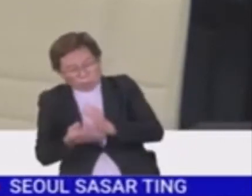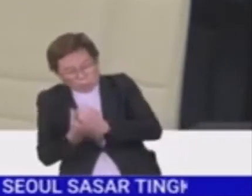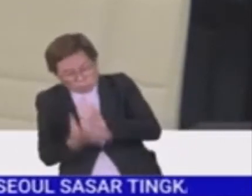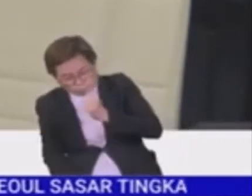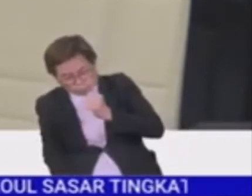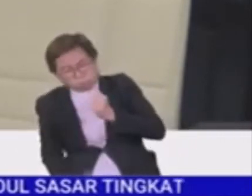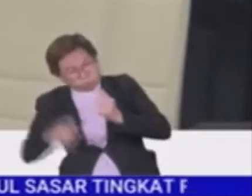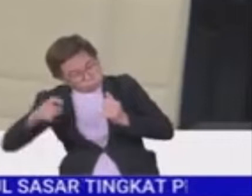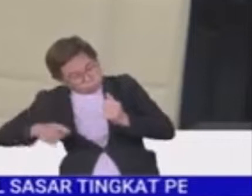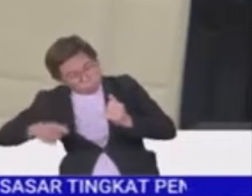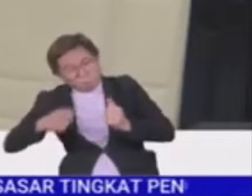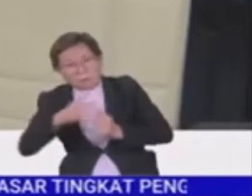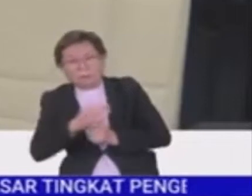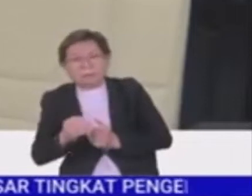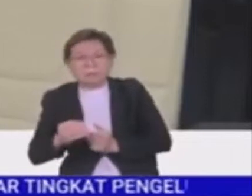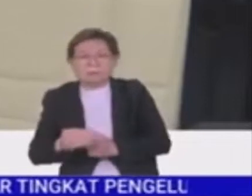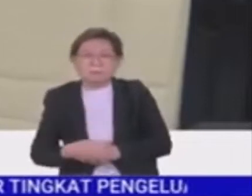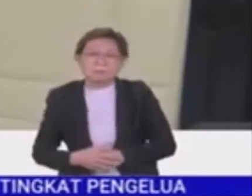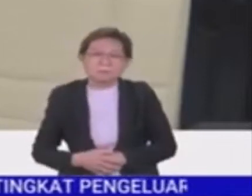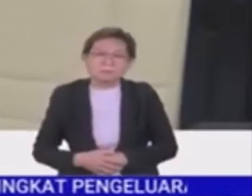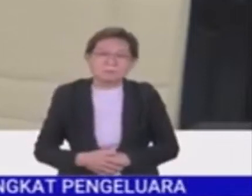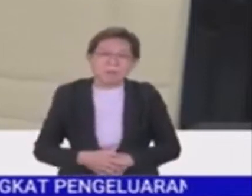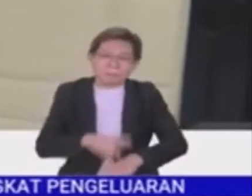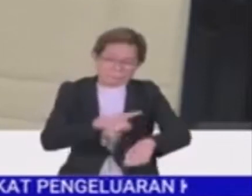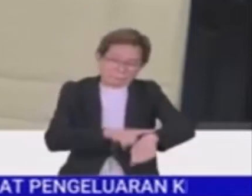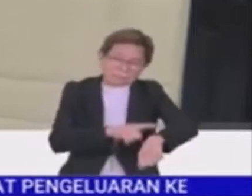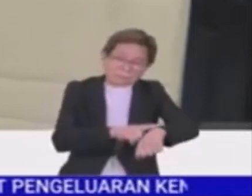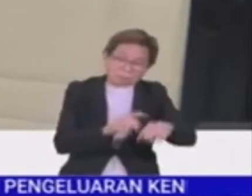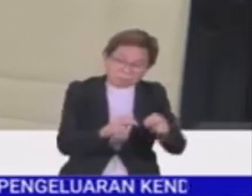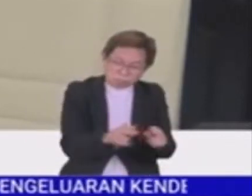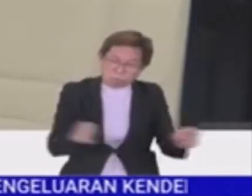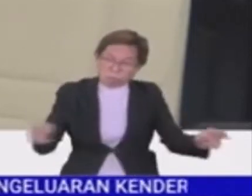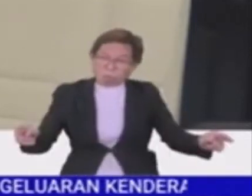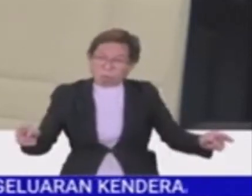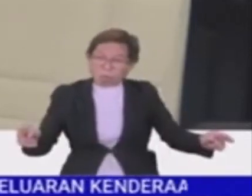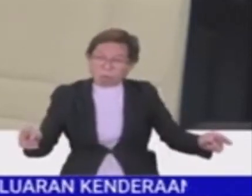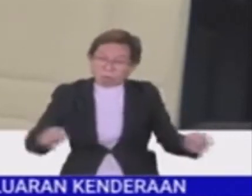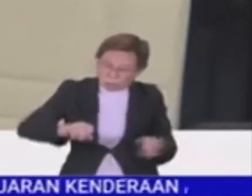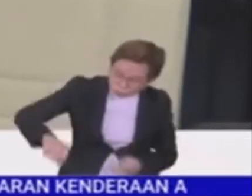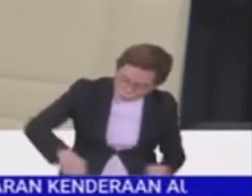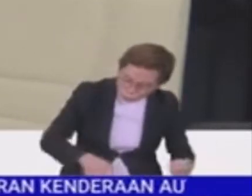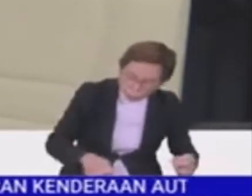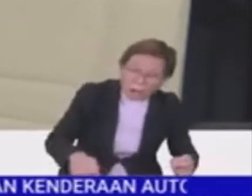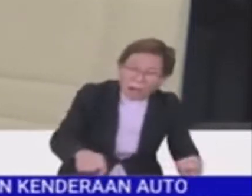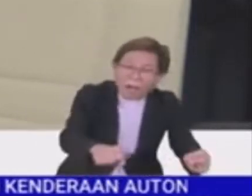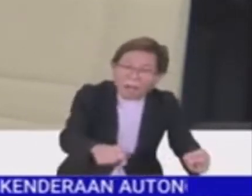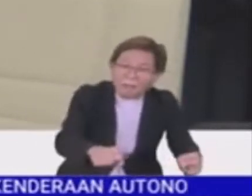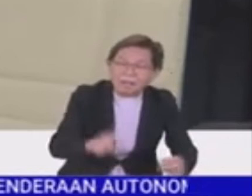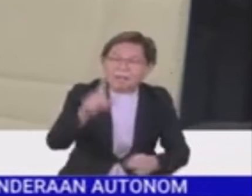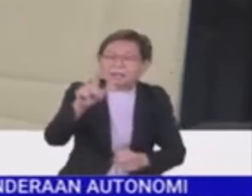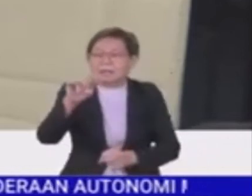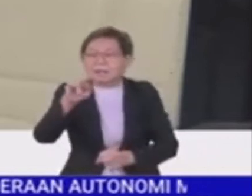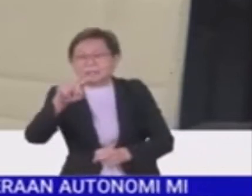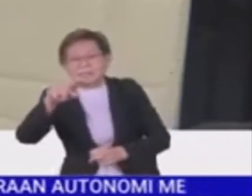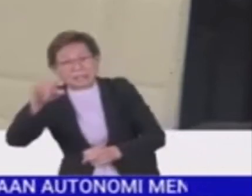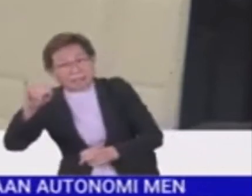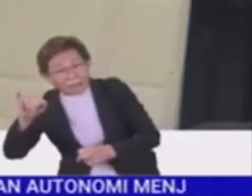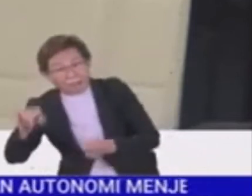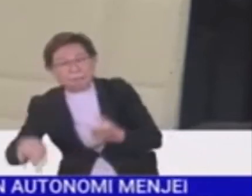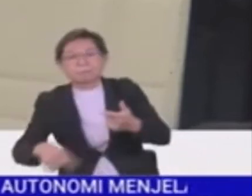So yang jangka panjang ni, contohnya di sungai Linggi,